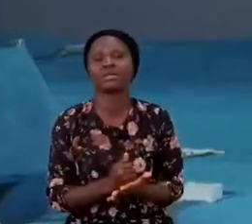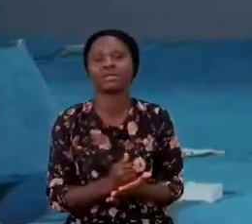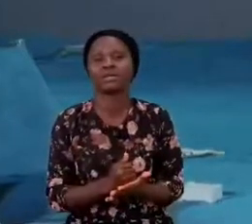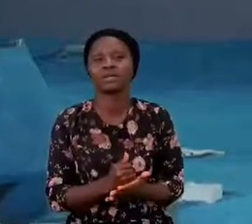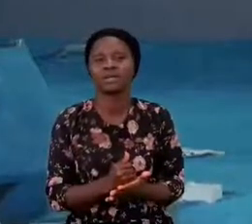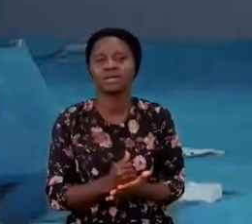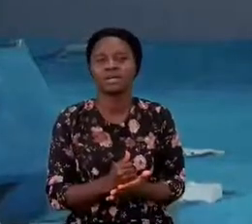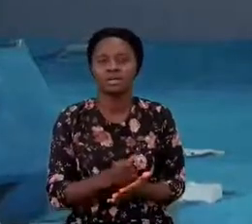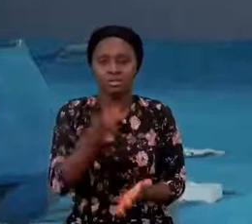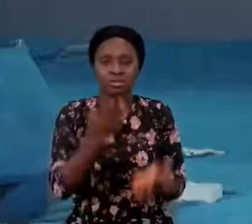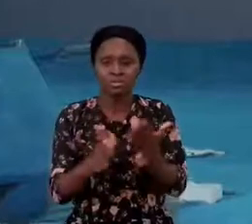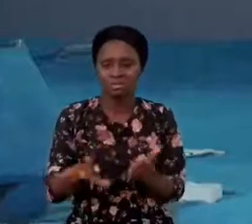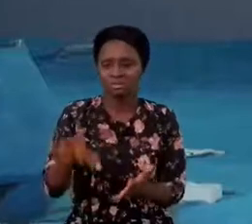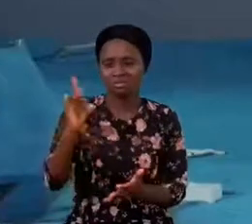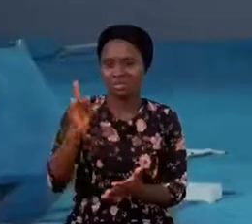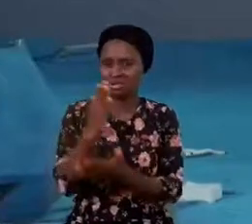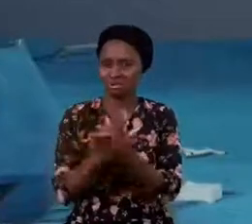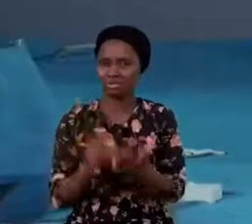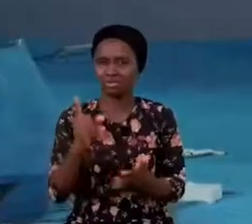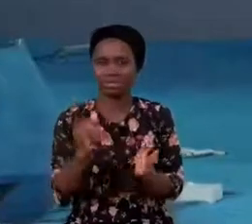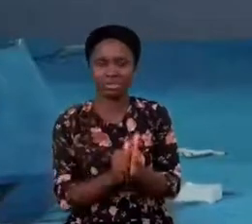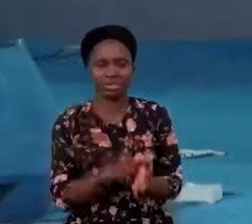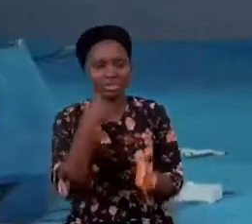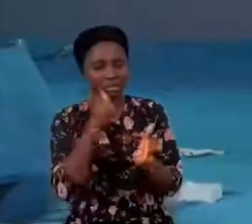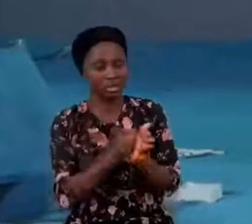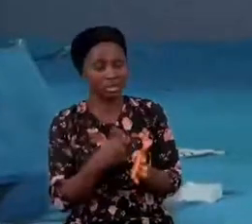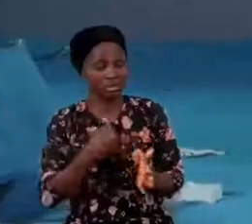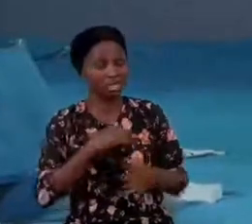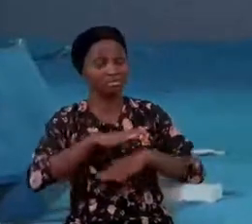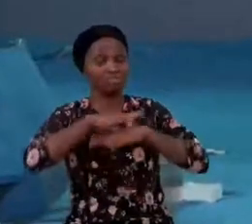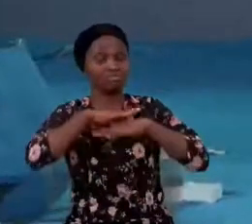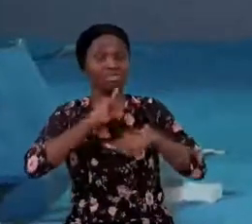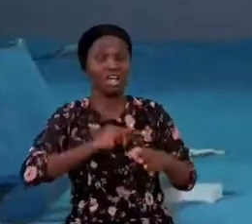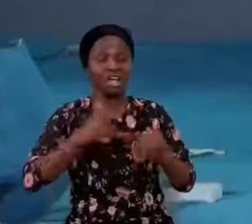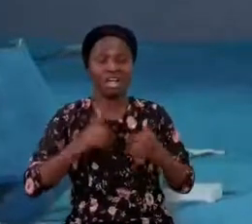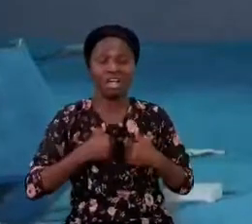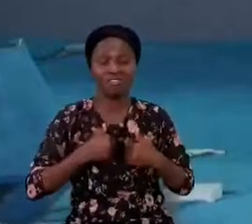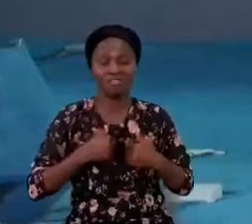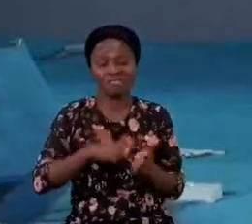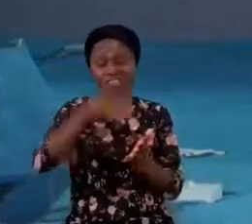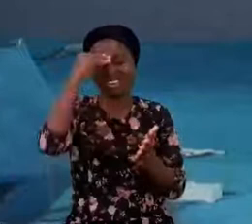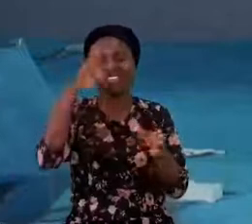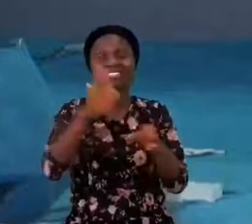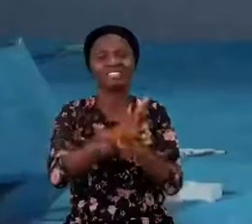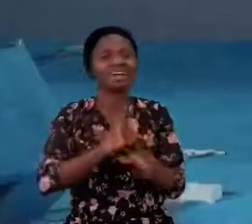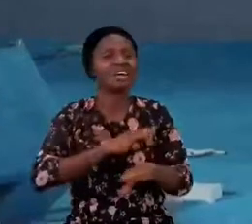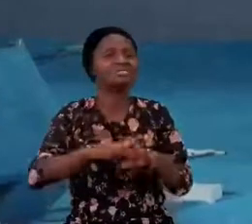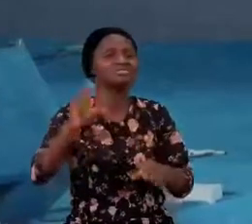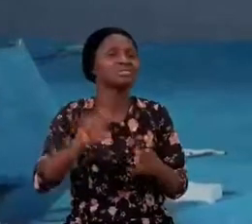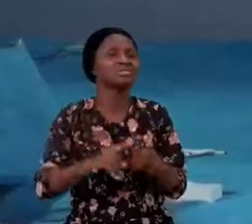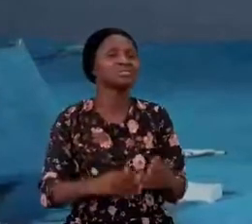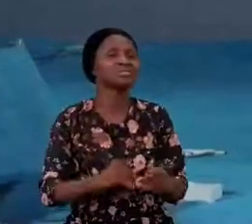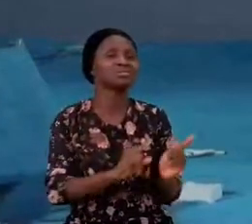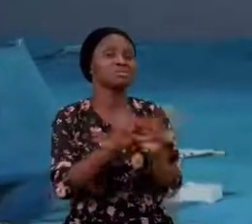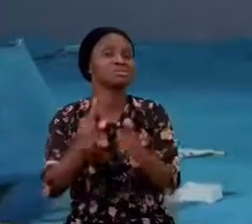maintenant. Pourquoi est-ce que je dois encore aller à la classe supérieure? Pourquoi aller au niveau supérieur? C'est ce qu'on nous dit ici. Donne